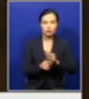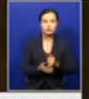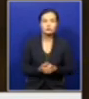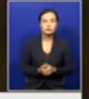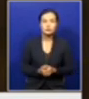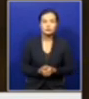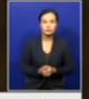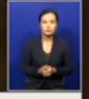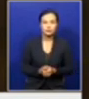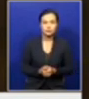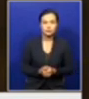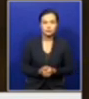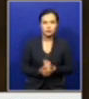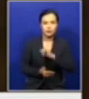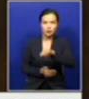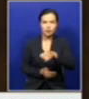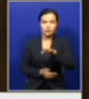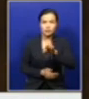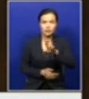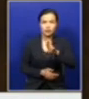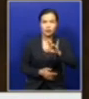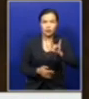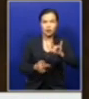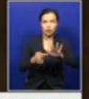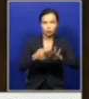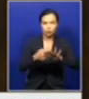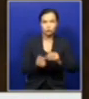ทธิ์คุณจิเรยุห่วงทรัพย์